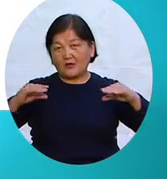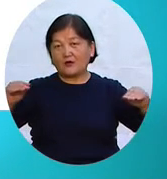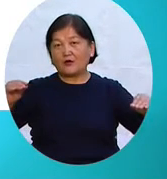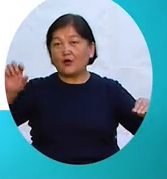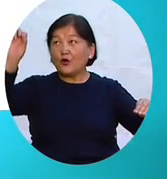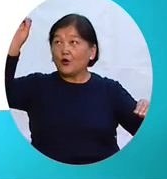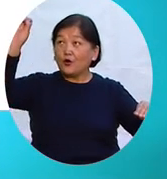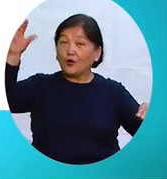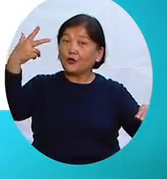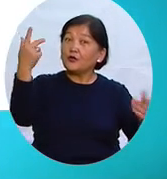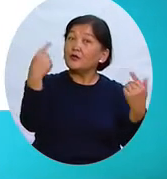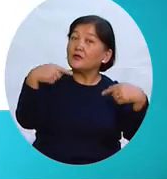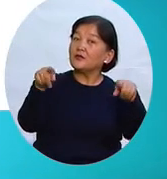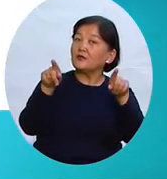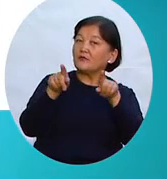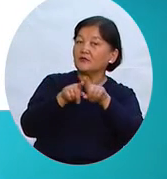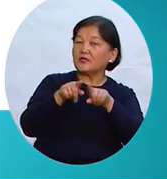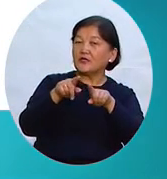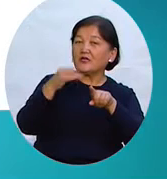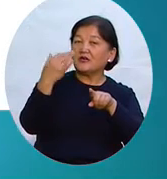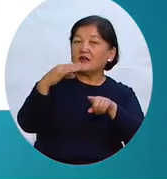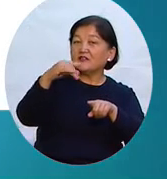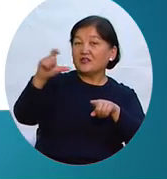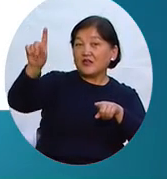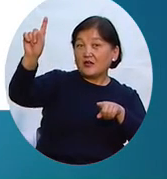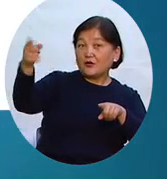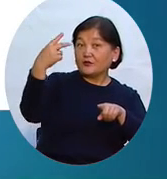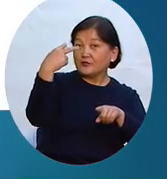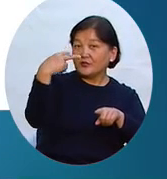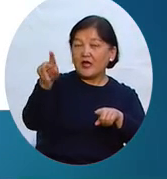шиг шүнийн талд адуу янцгаана.